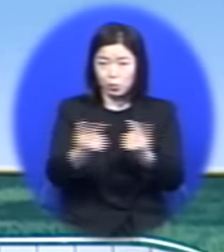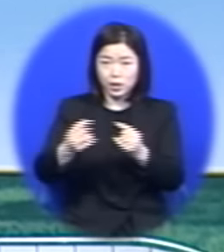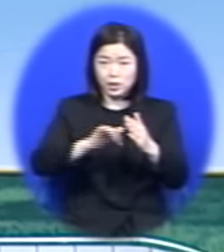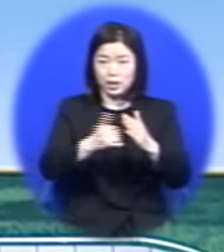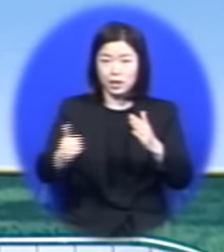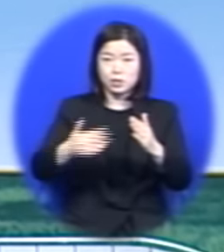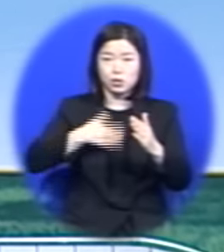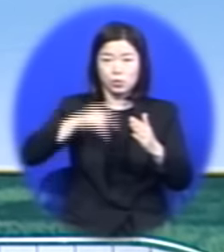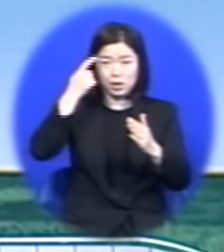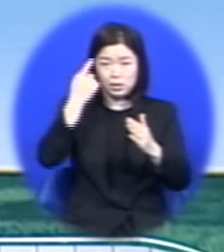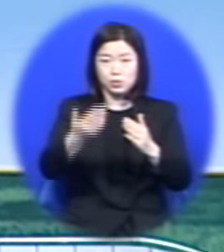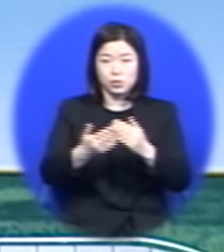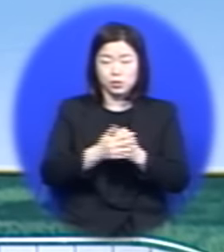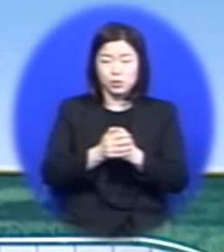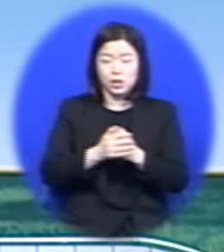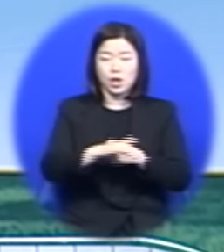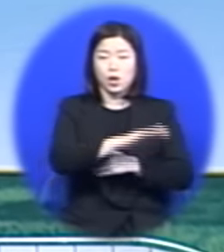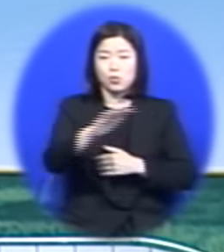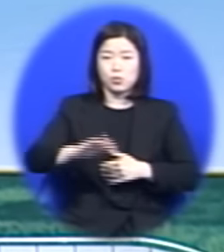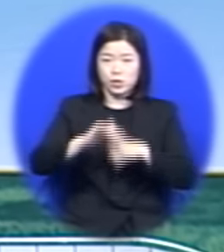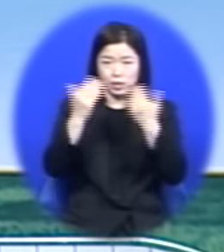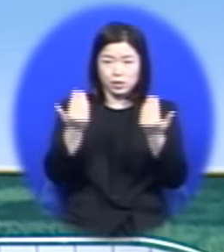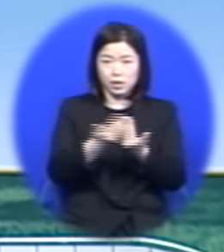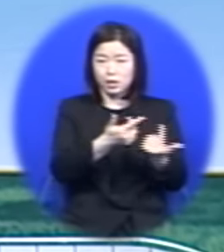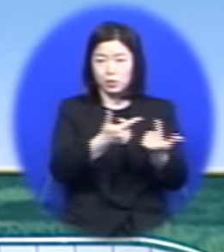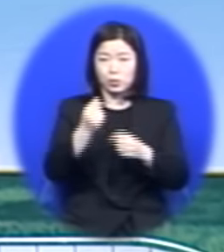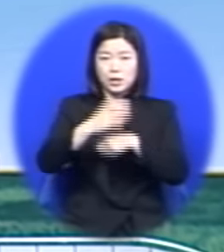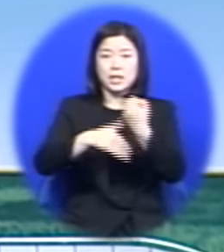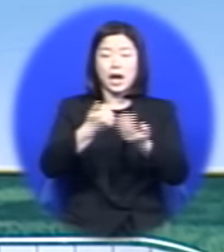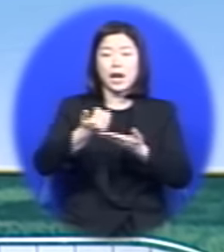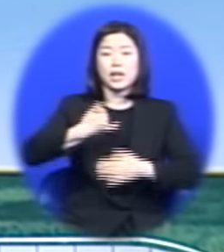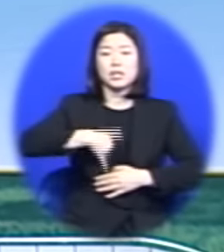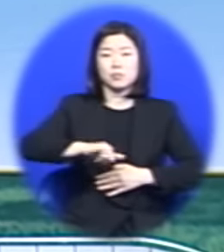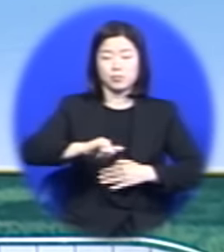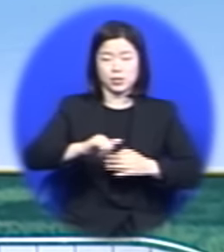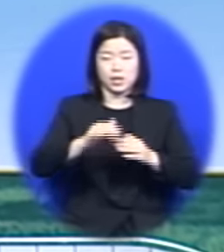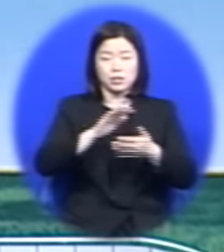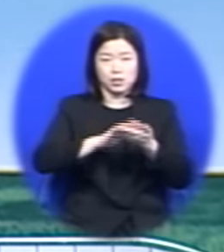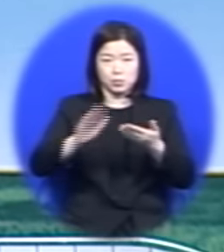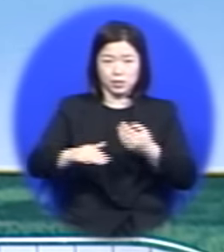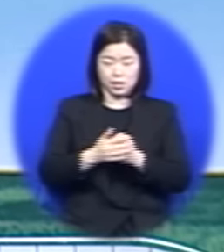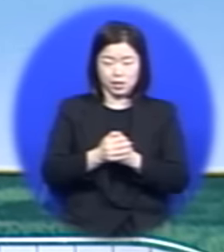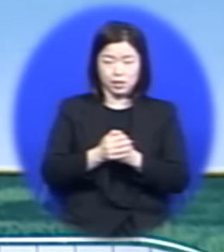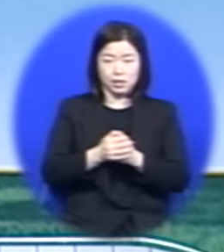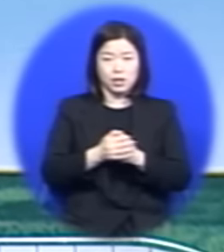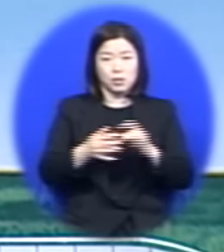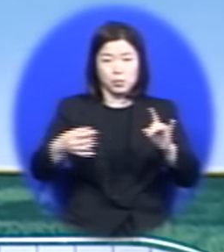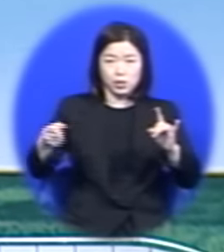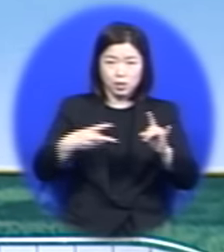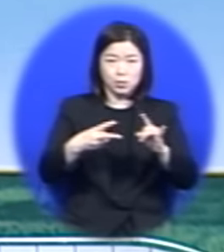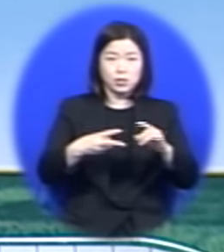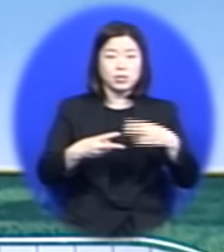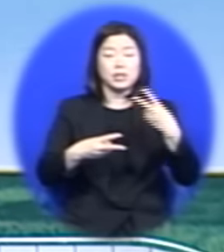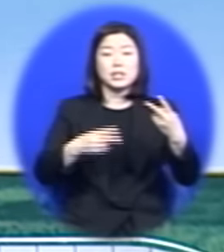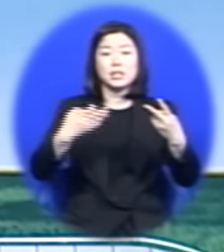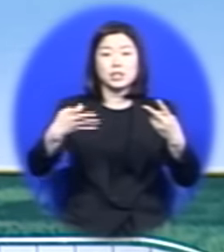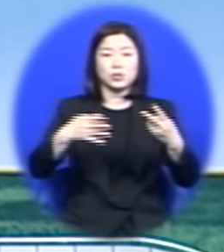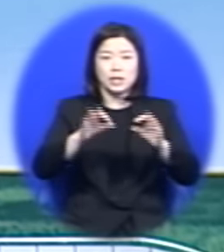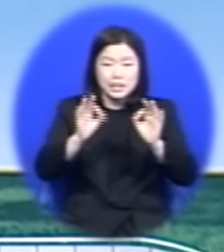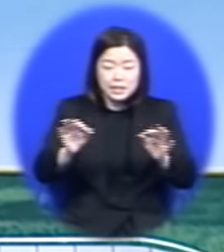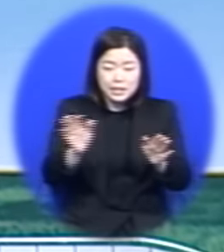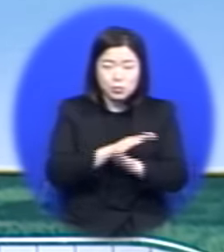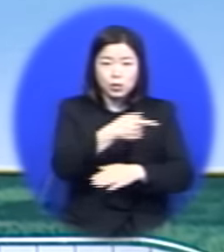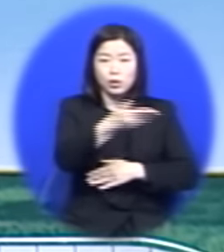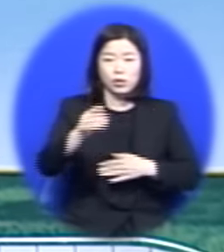우리는 하나님의 가족입니다. 에베소서 2장 19절에 그러므로 이제부터 너희는